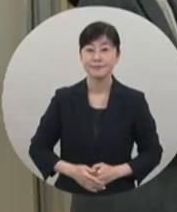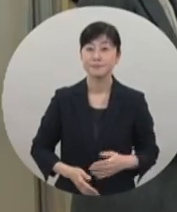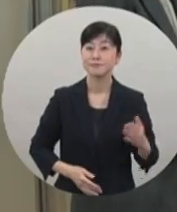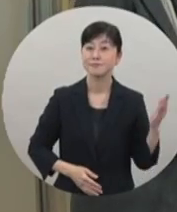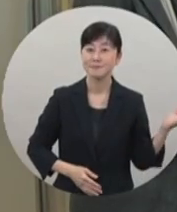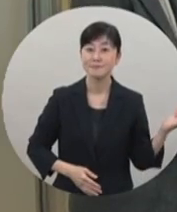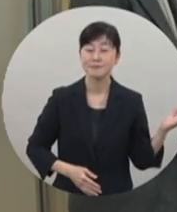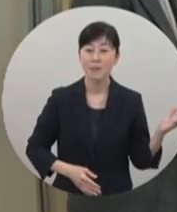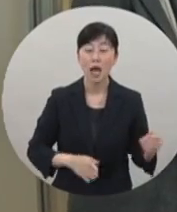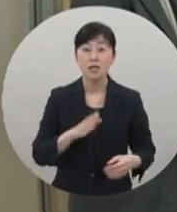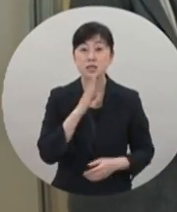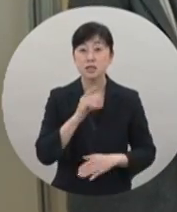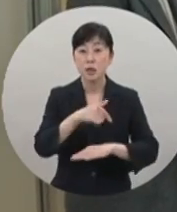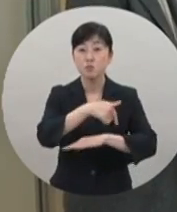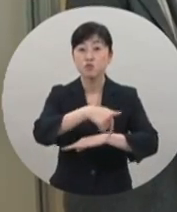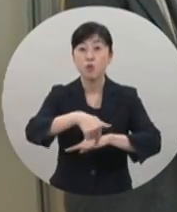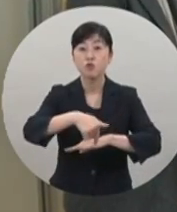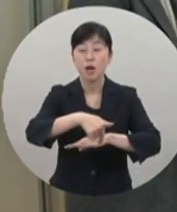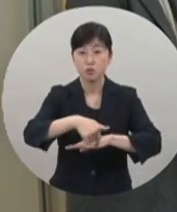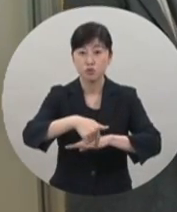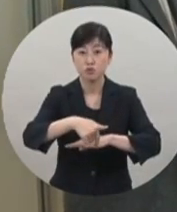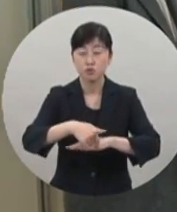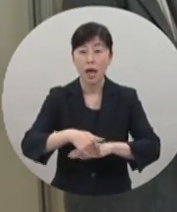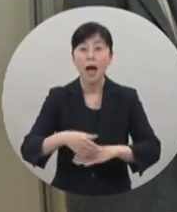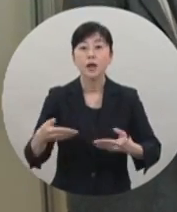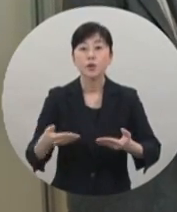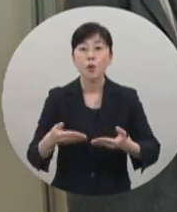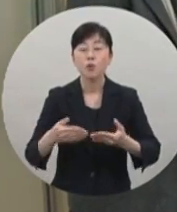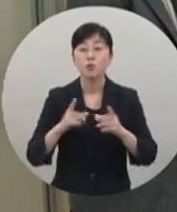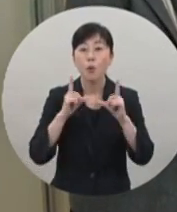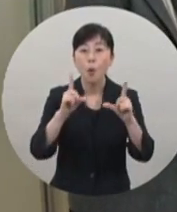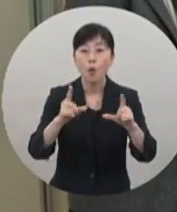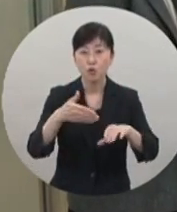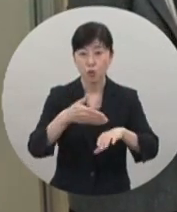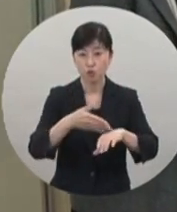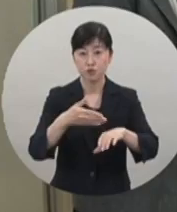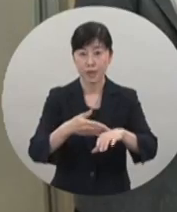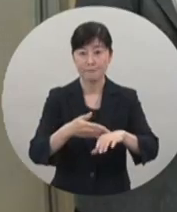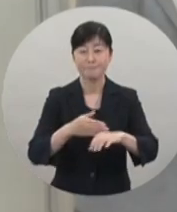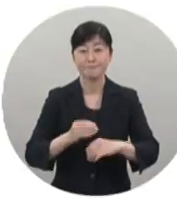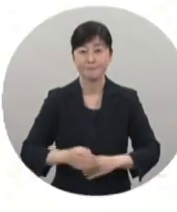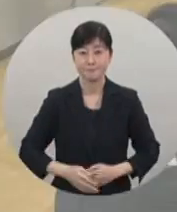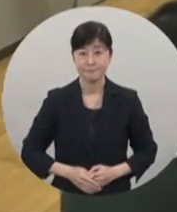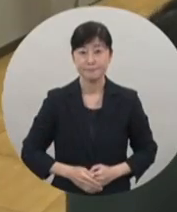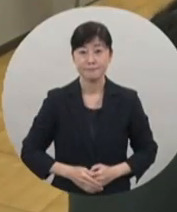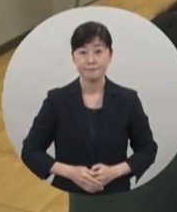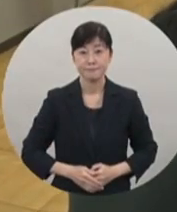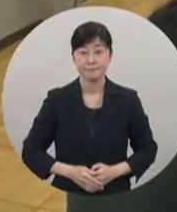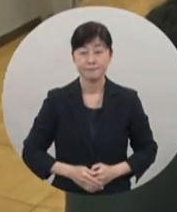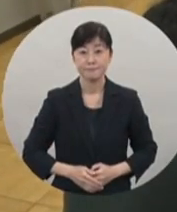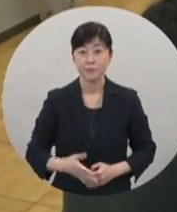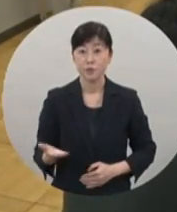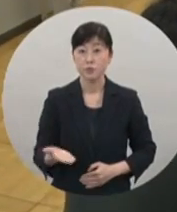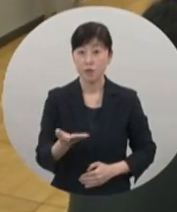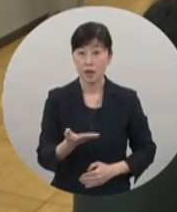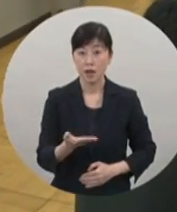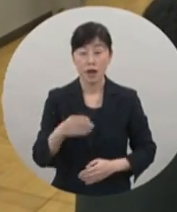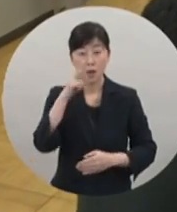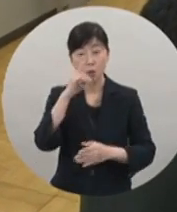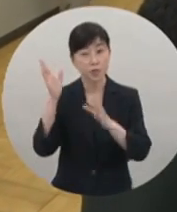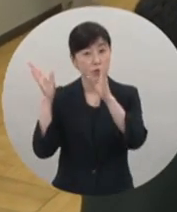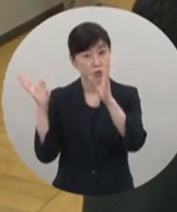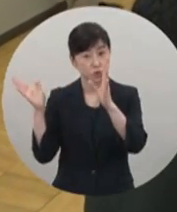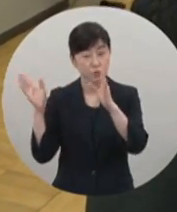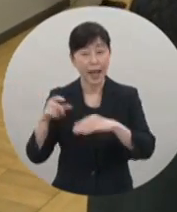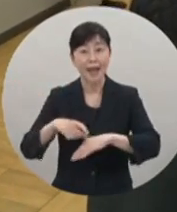ね。 この日は実践プログラムとして業務報告の訓練が行われました。続いて午